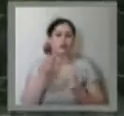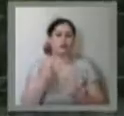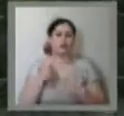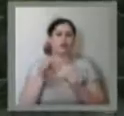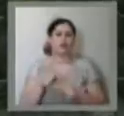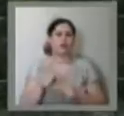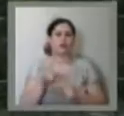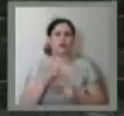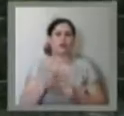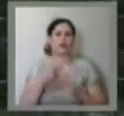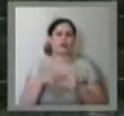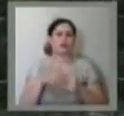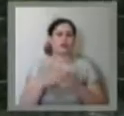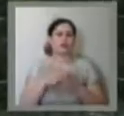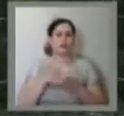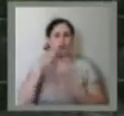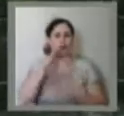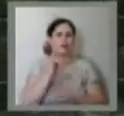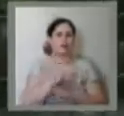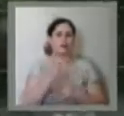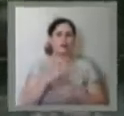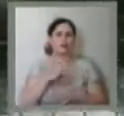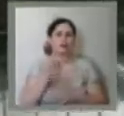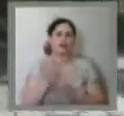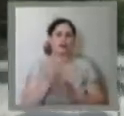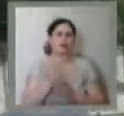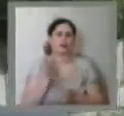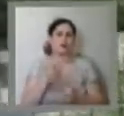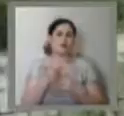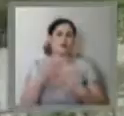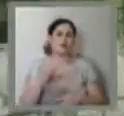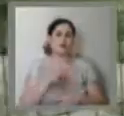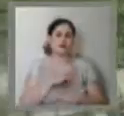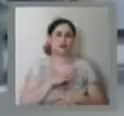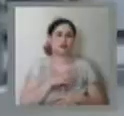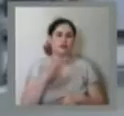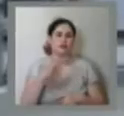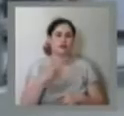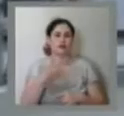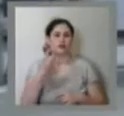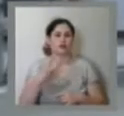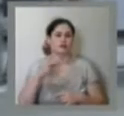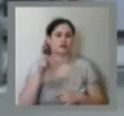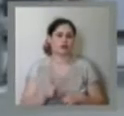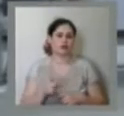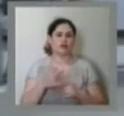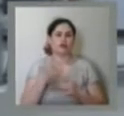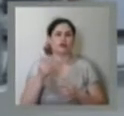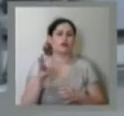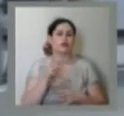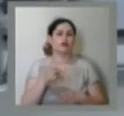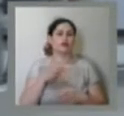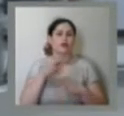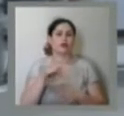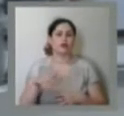свого потрапити. Сьогодні була невелика черга, але вже була десь 20 чоловік. Сьогодні усі, хто в'їжджають на територію